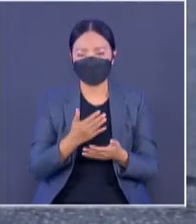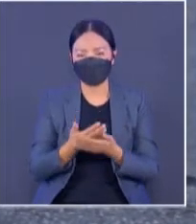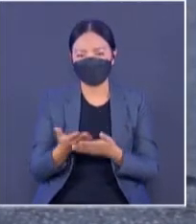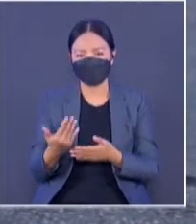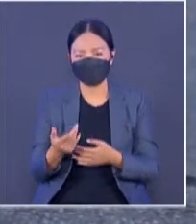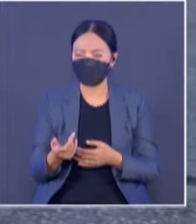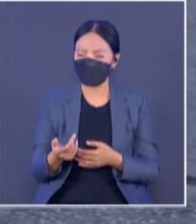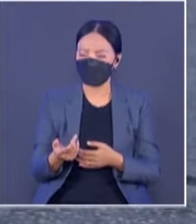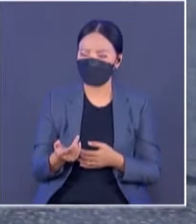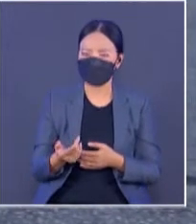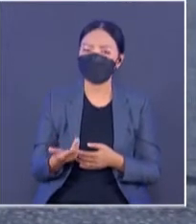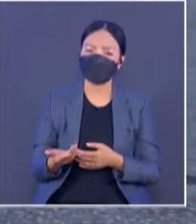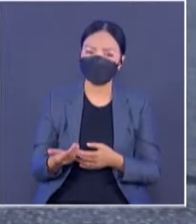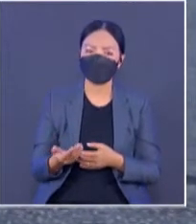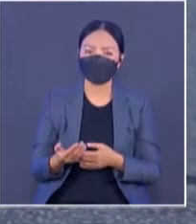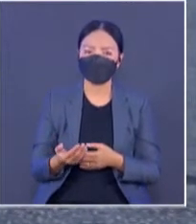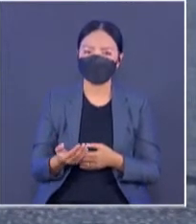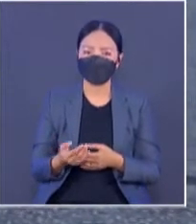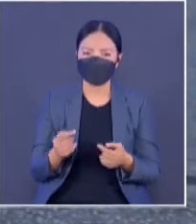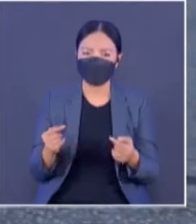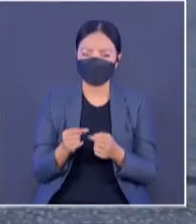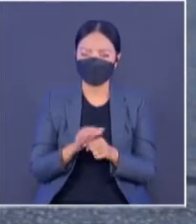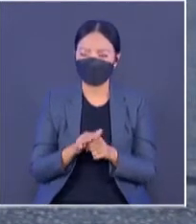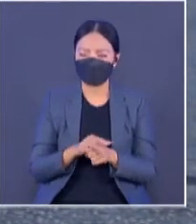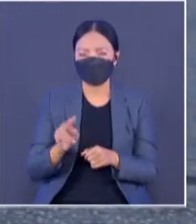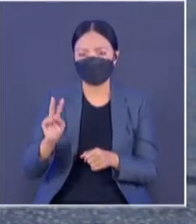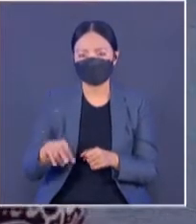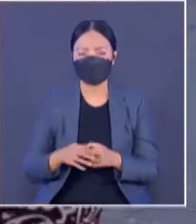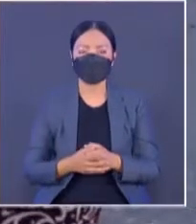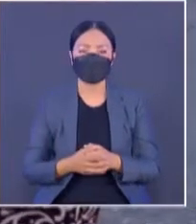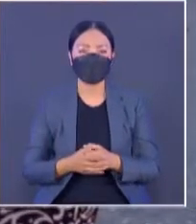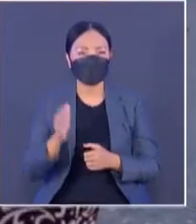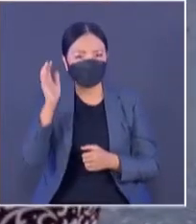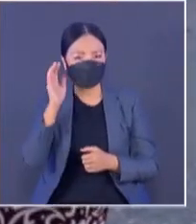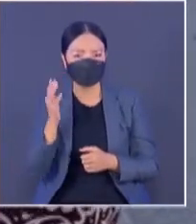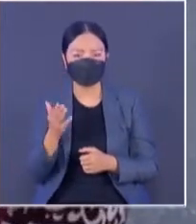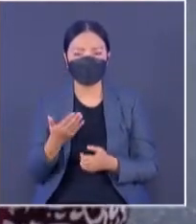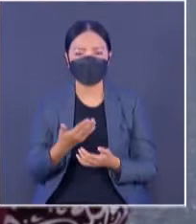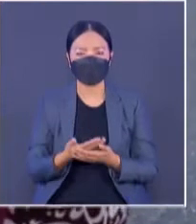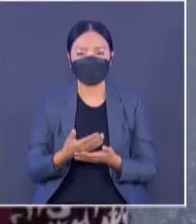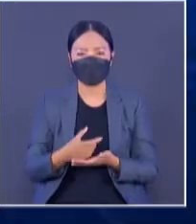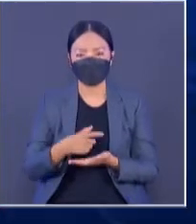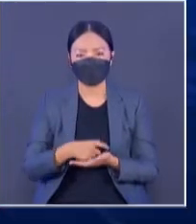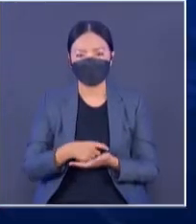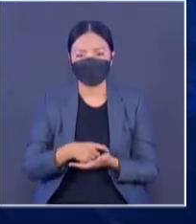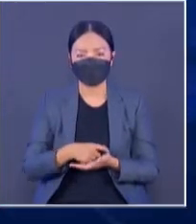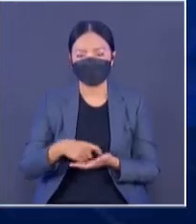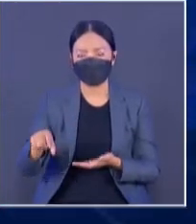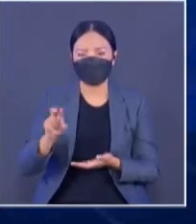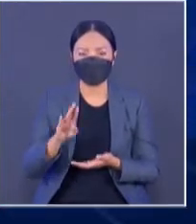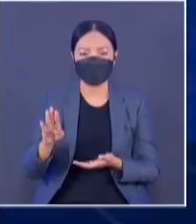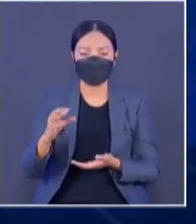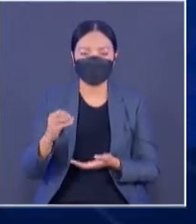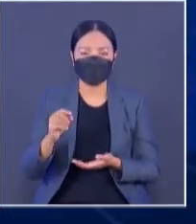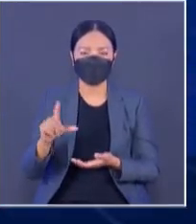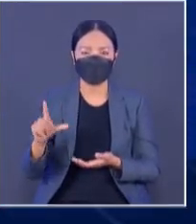ของบ้านเขาเห็นว่ายอดค้างชำระเนี่ย ก็ตรงกันกับที่เขาแจ้งมานะคะจึงหลงเชื่อก็ได้มีการชำระผ่านระบบออนไลน์เ